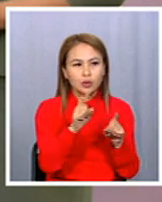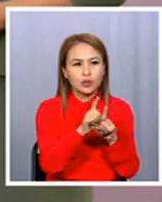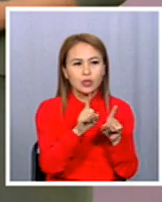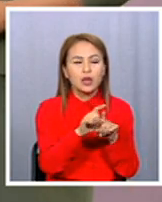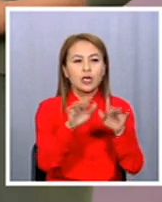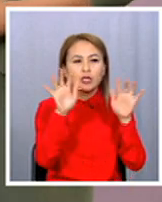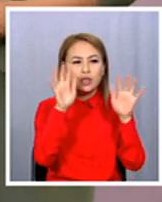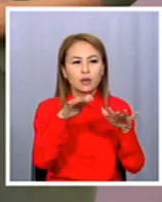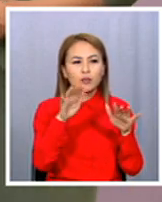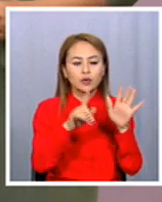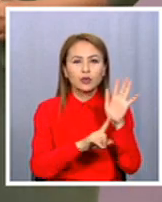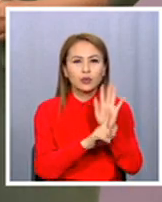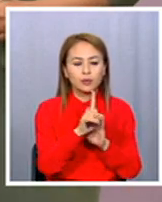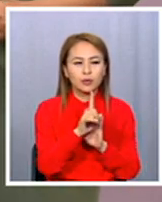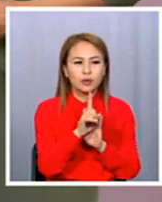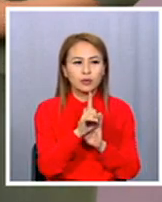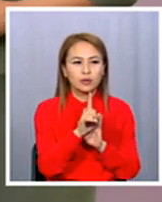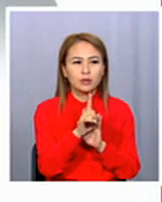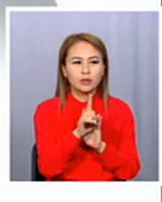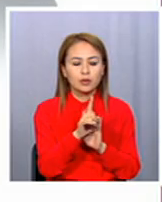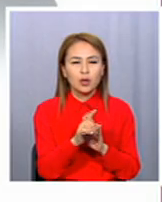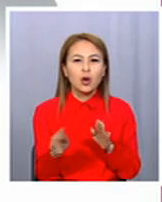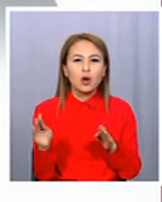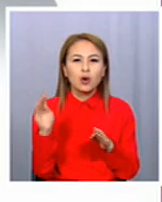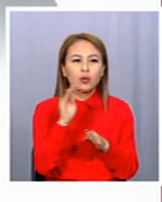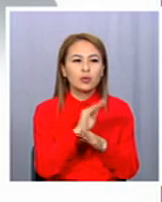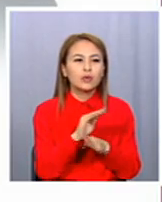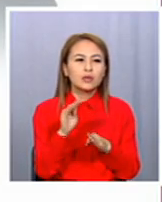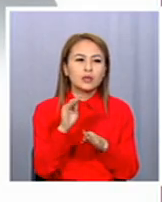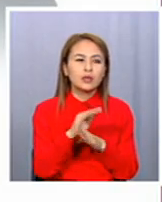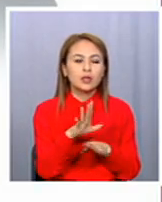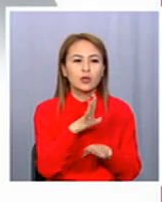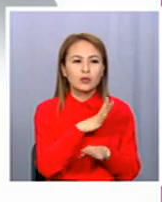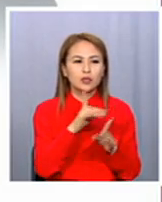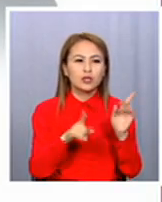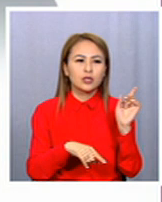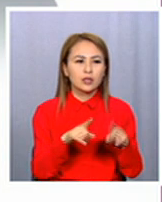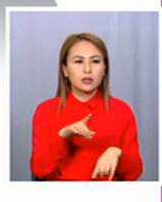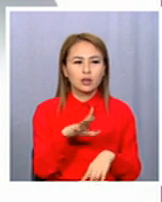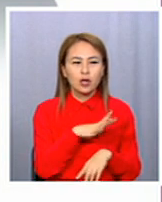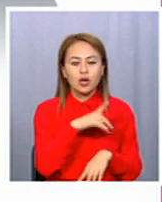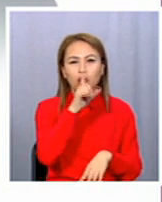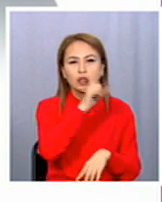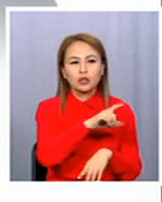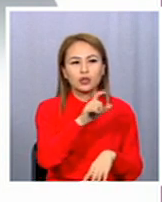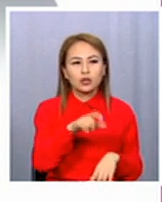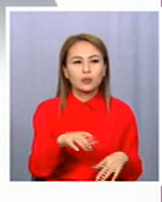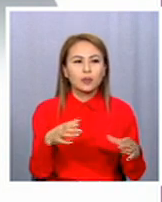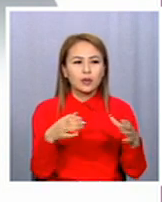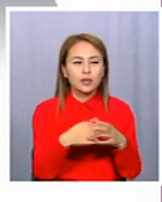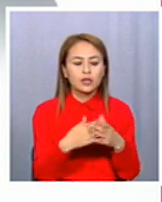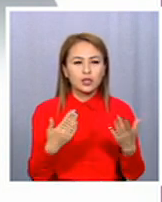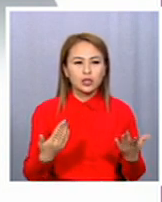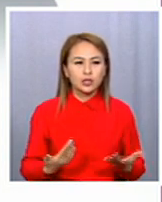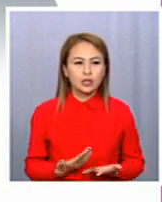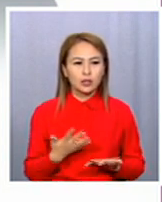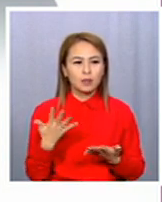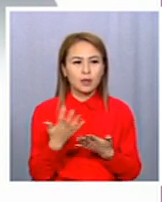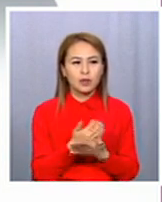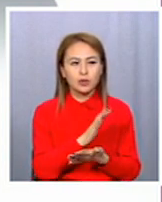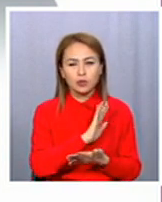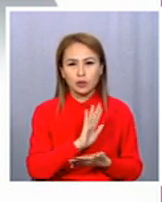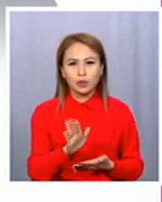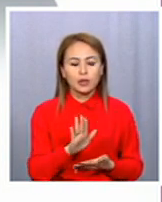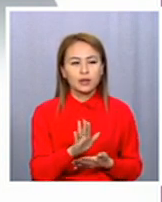де, жаңбыр құйып кетті. Қос едәуір жерде еді. Жұрт паналар жер